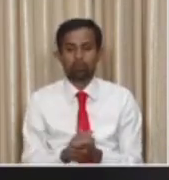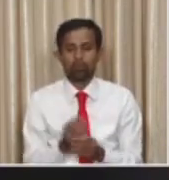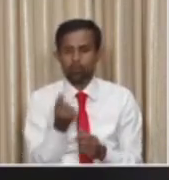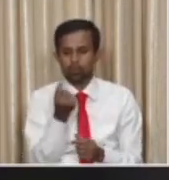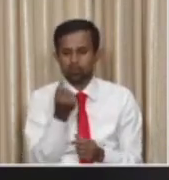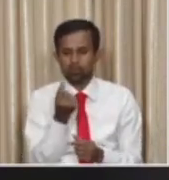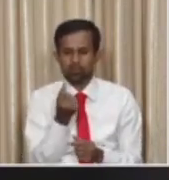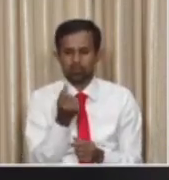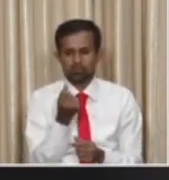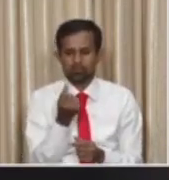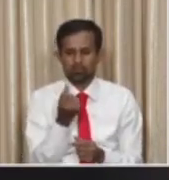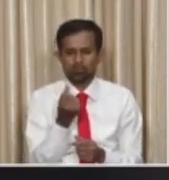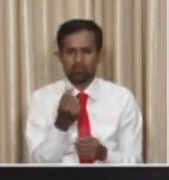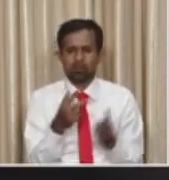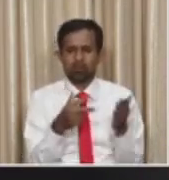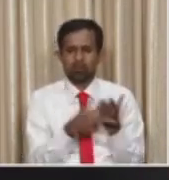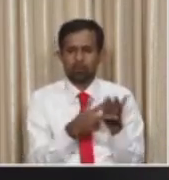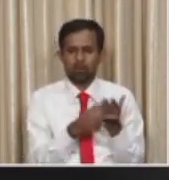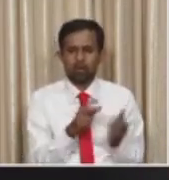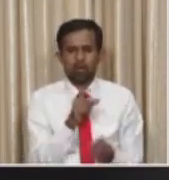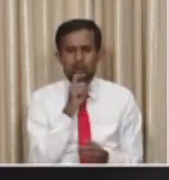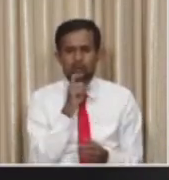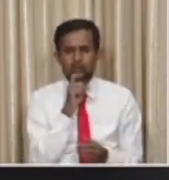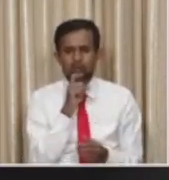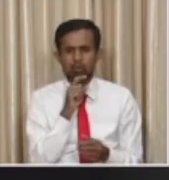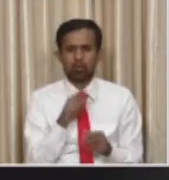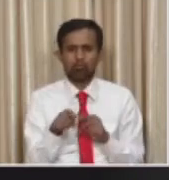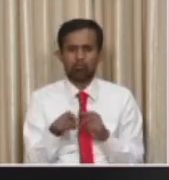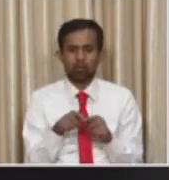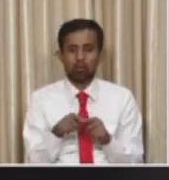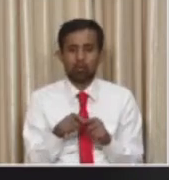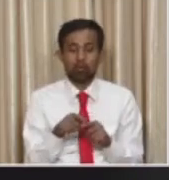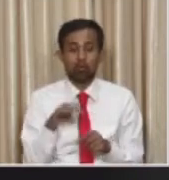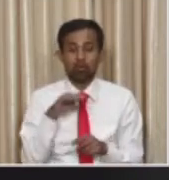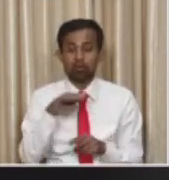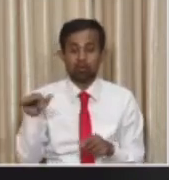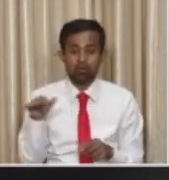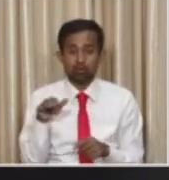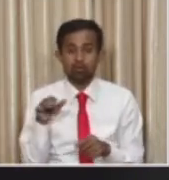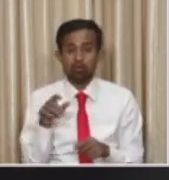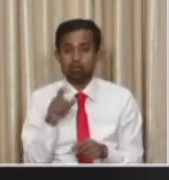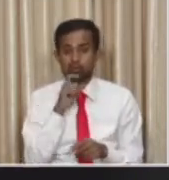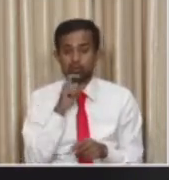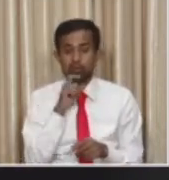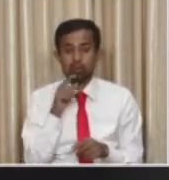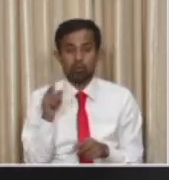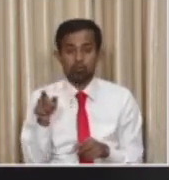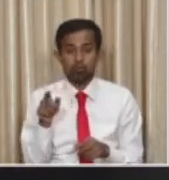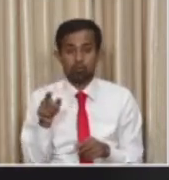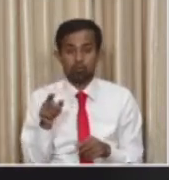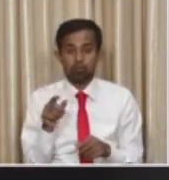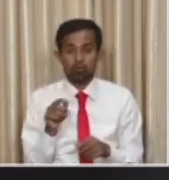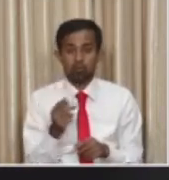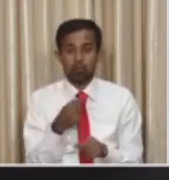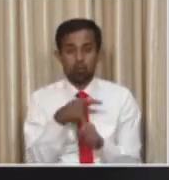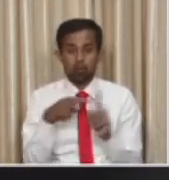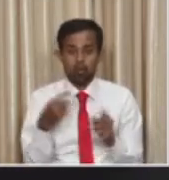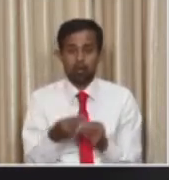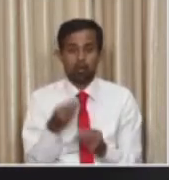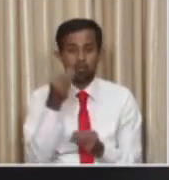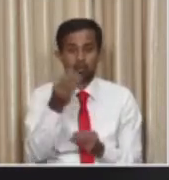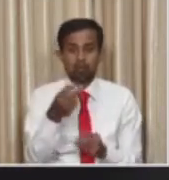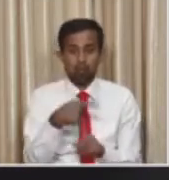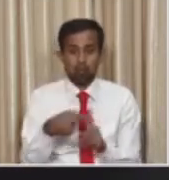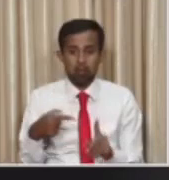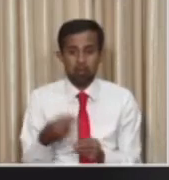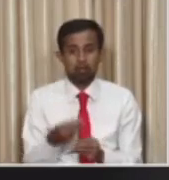පොඩි සමූපකාර නඩු වගේ දේවල් හරි අර සිවිල් ඇපලට් කෝට් එක මේ අපරාධ නඩු පොඩ්ඩක් අහන්න දෙනවා නම්